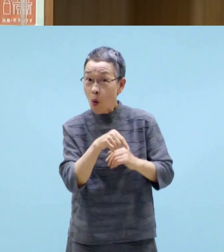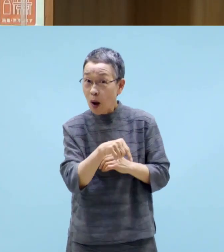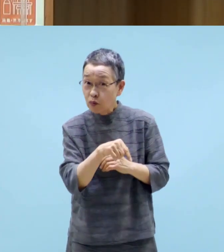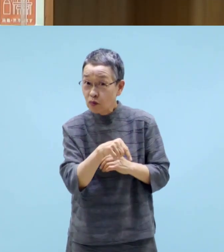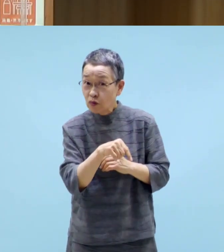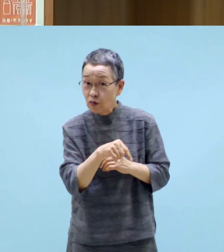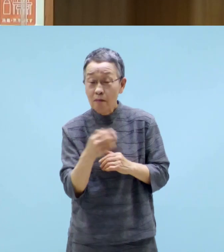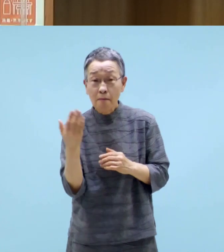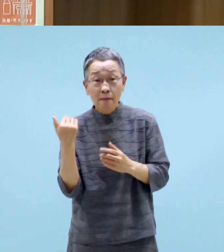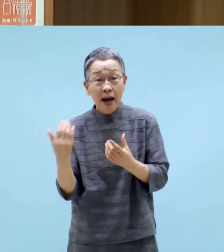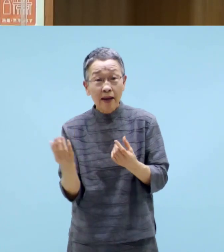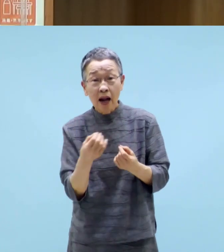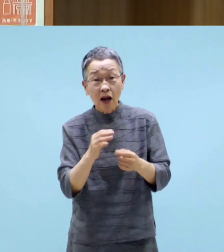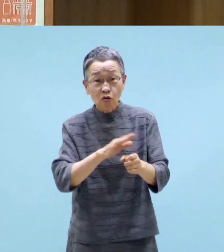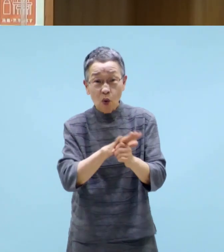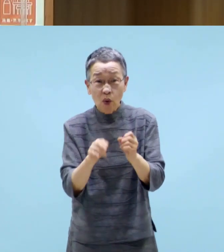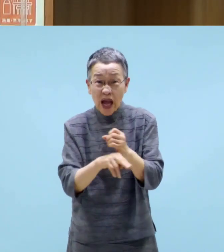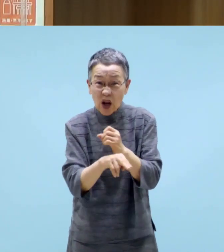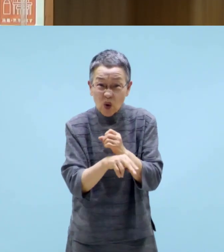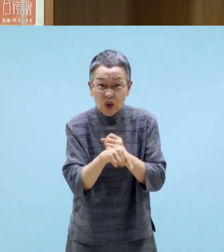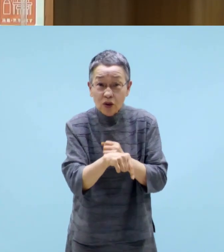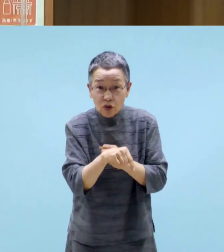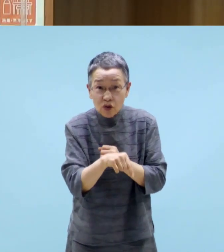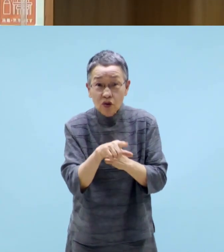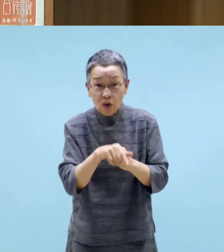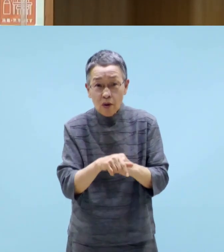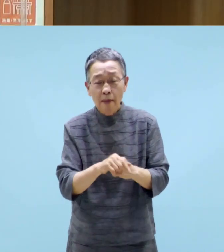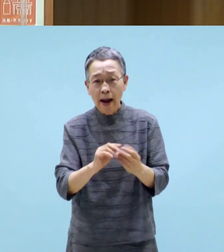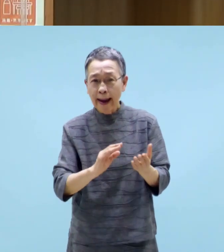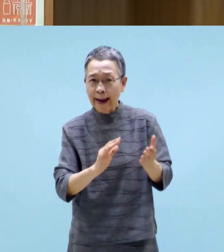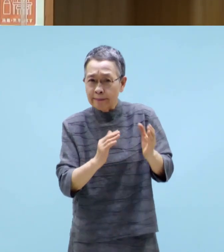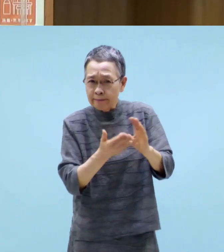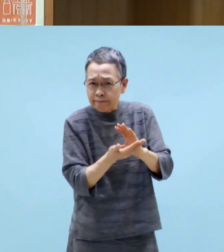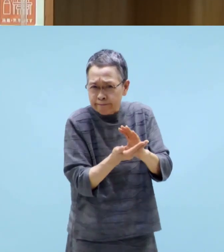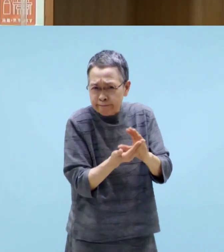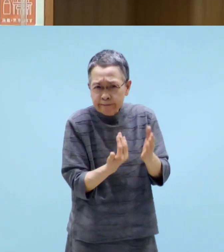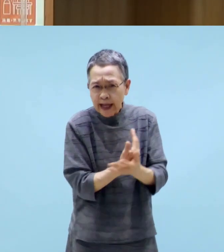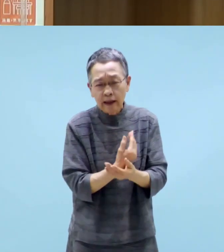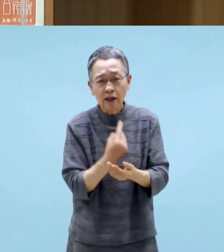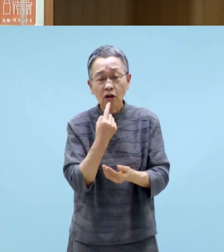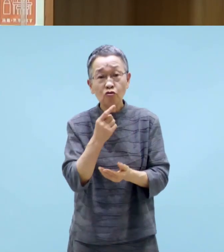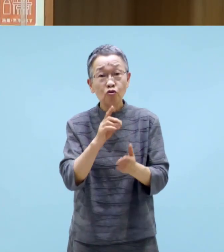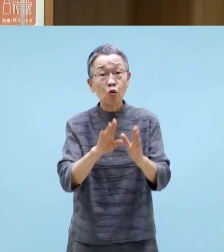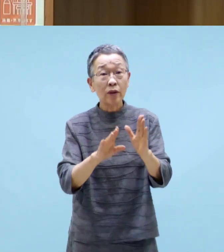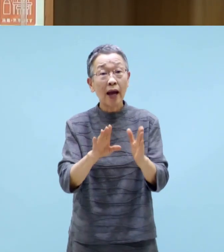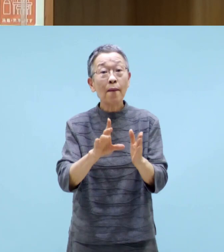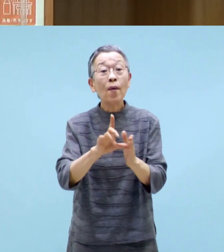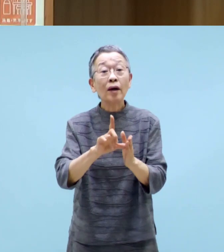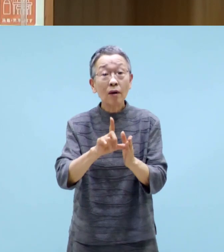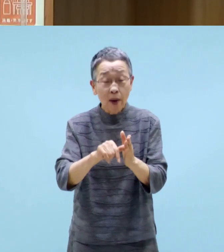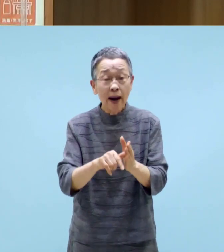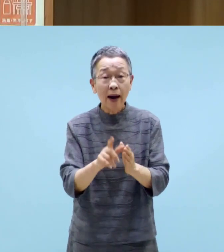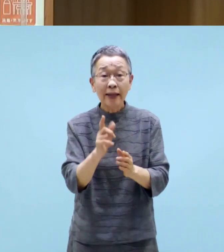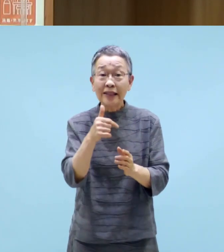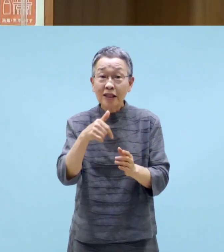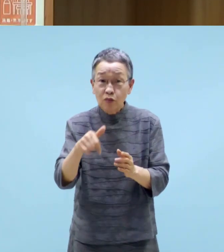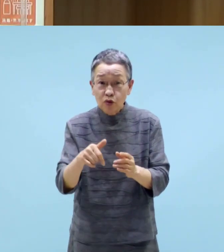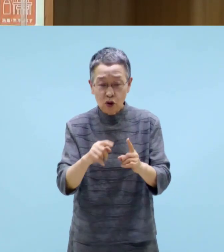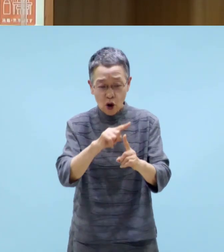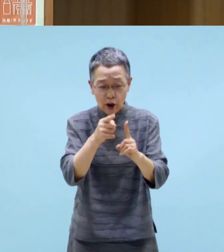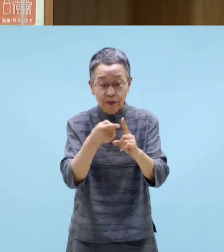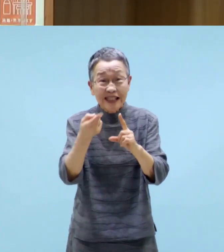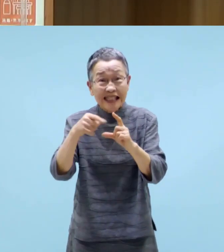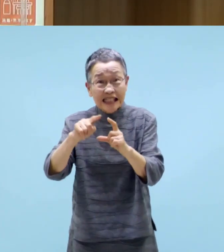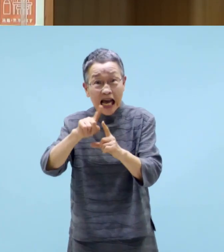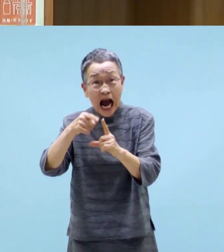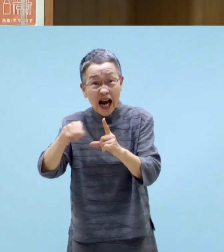だけではなくて、これはどんどん変異してきますから、そういった意味では一部そういった PCR 検査をすり抜けるよう